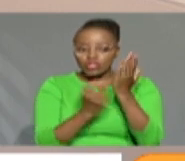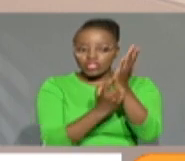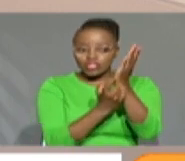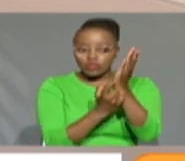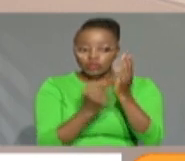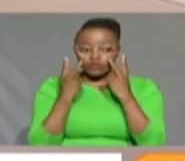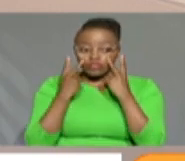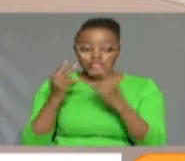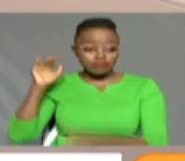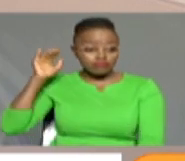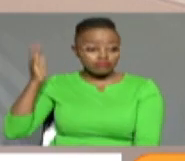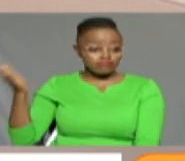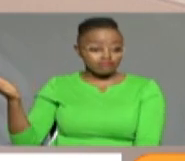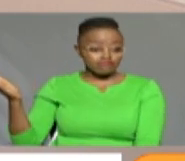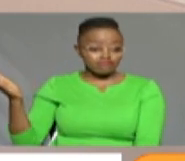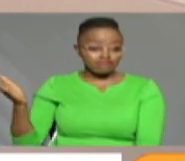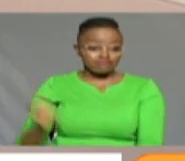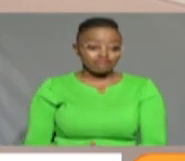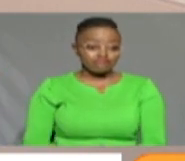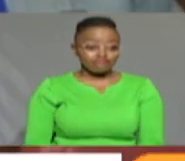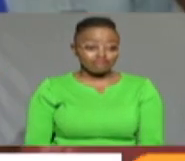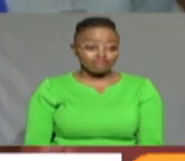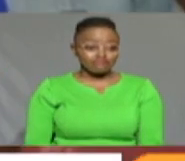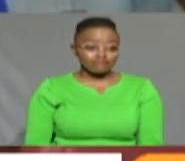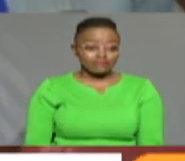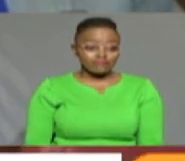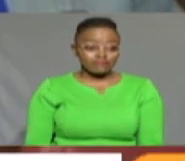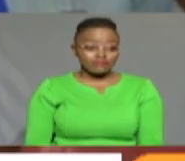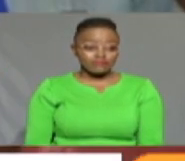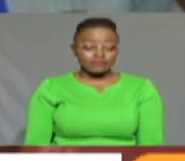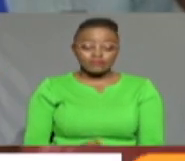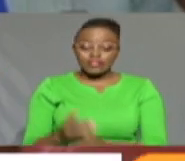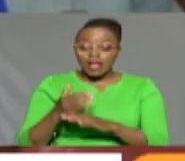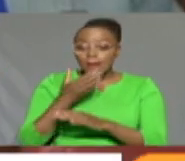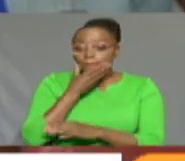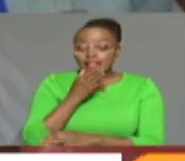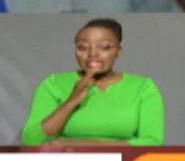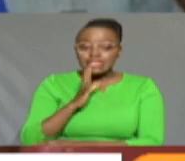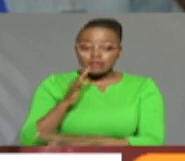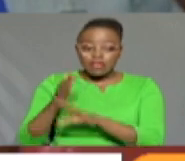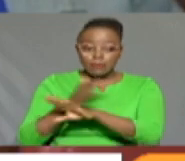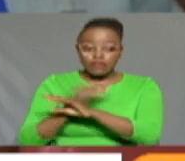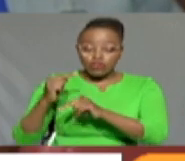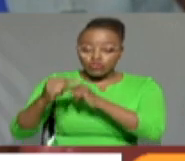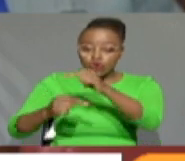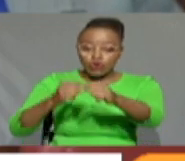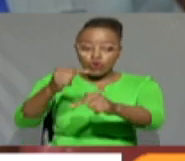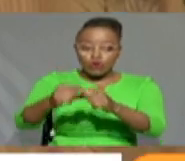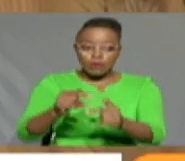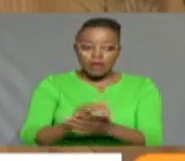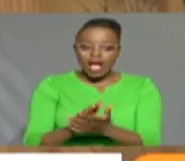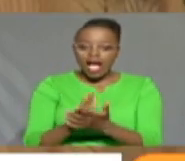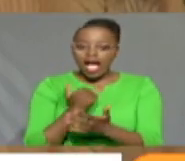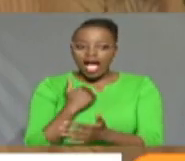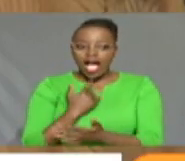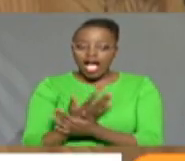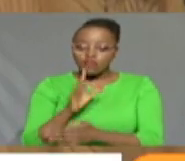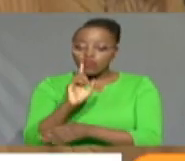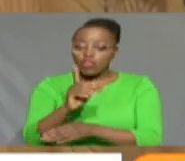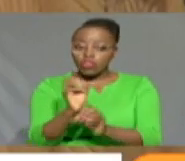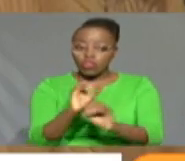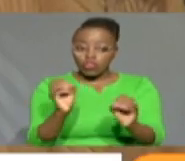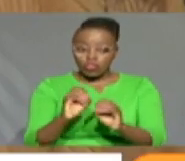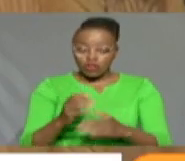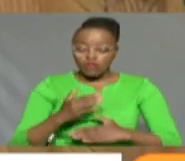Kiswahili. Hebu tuwasikize baadhi yao. Bwana Spika, kabla sijaendelea nitatupia. Ni wapi hakuna nidhamu?